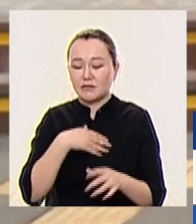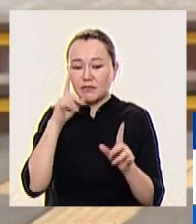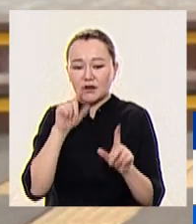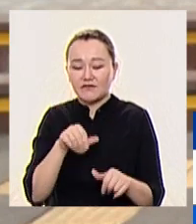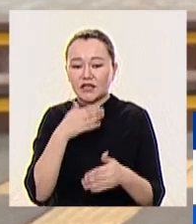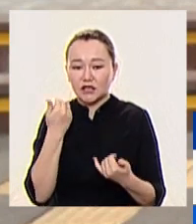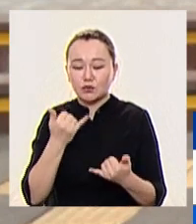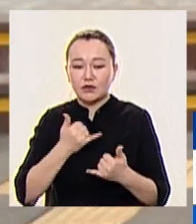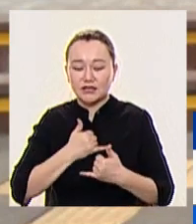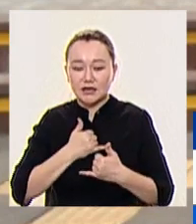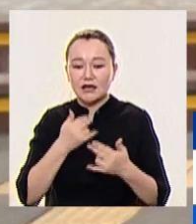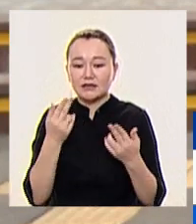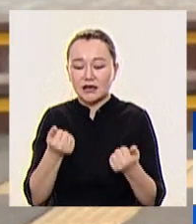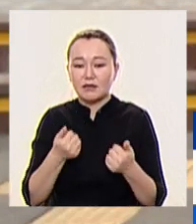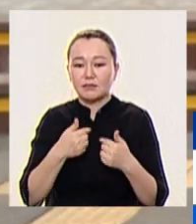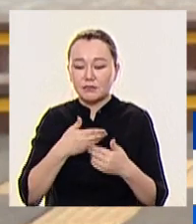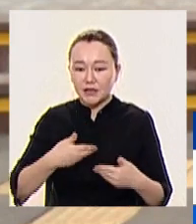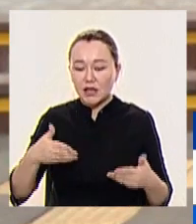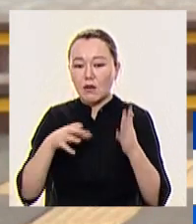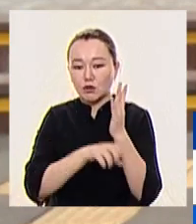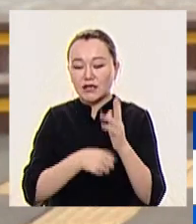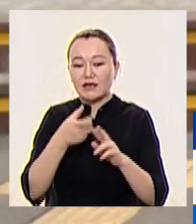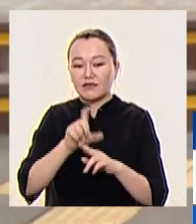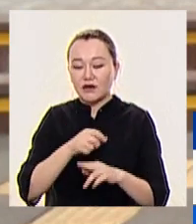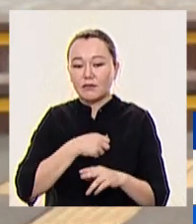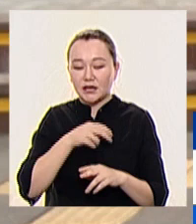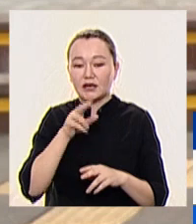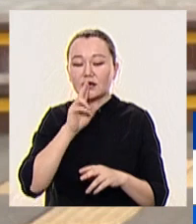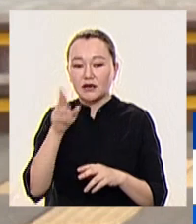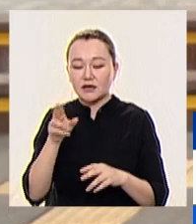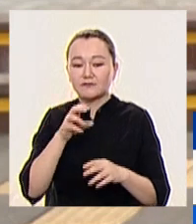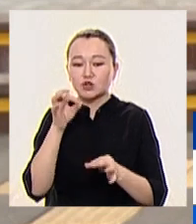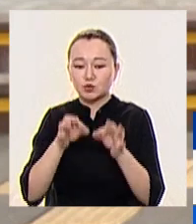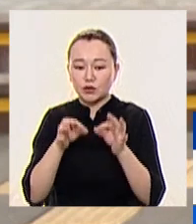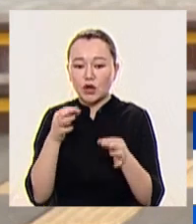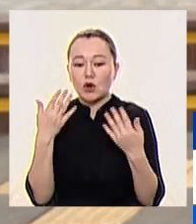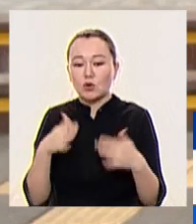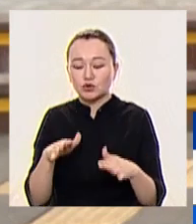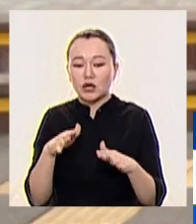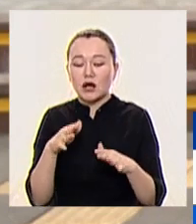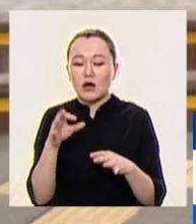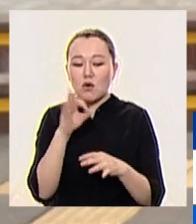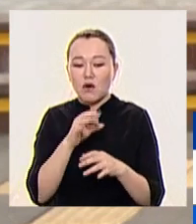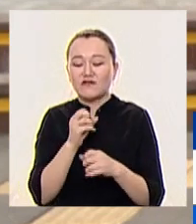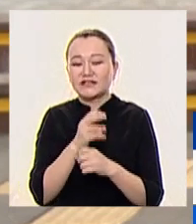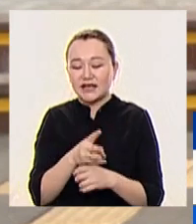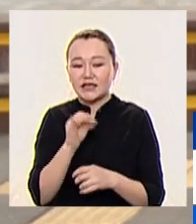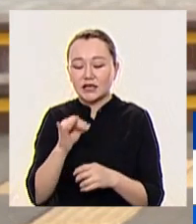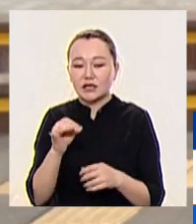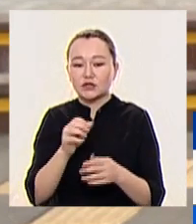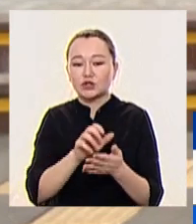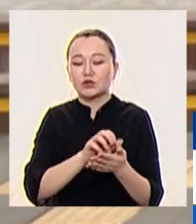права. Сейчас, да, мы после этого мы обратились в сельский суд уже о выселении и